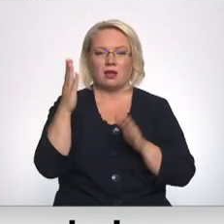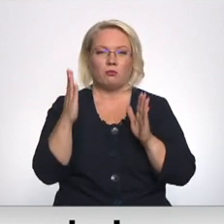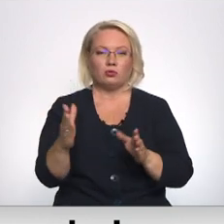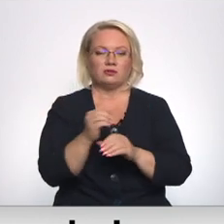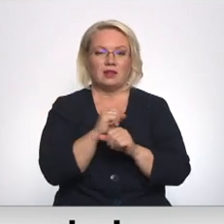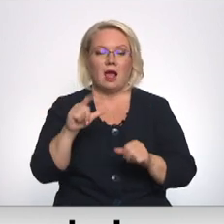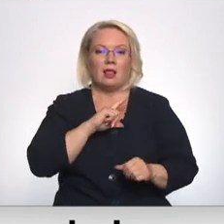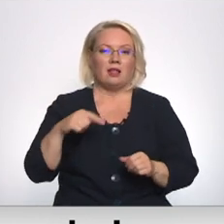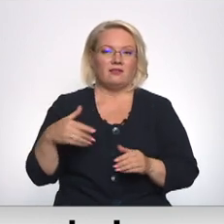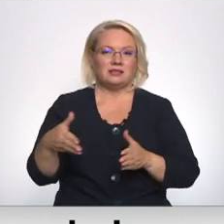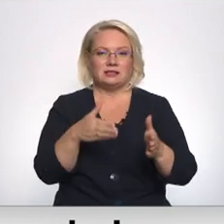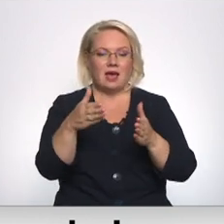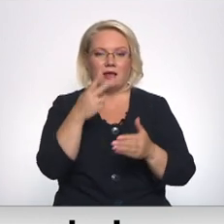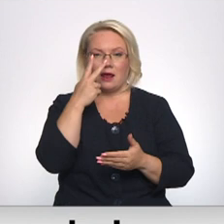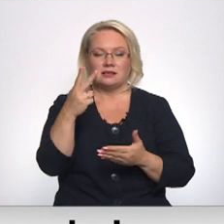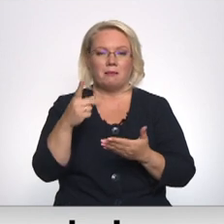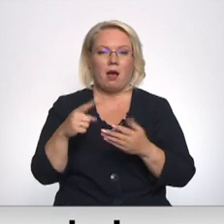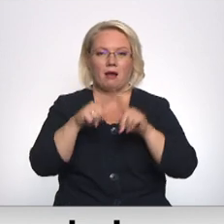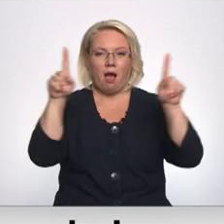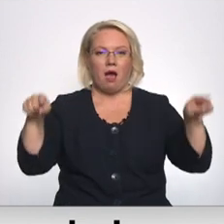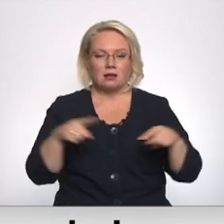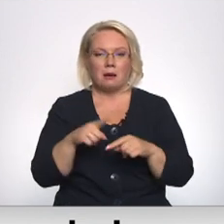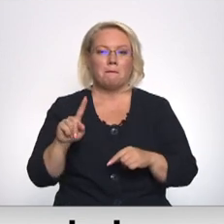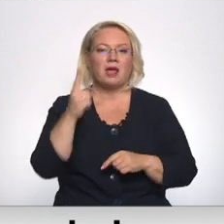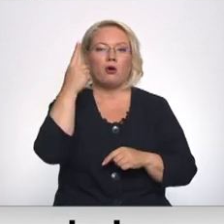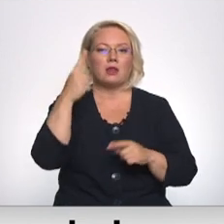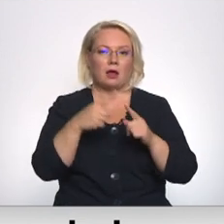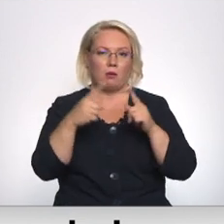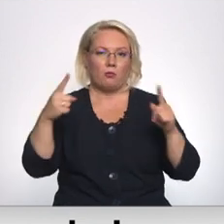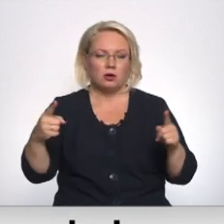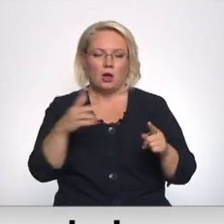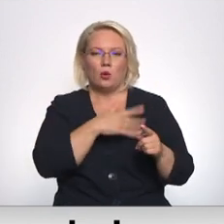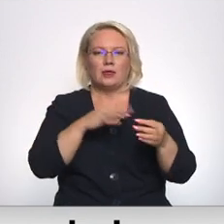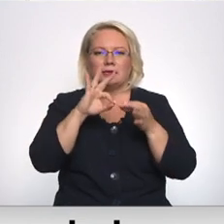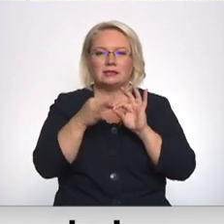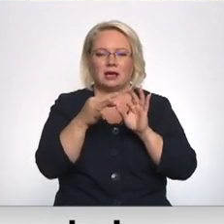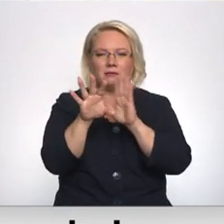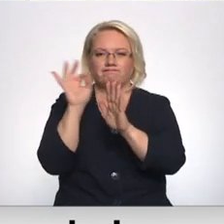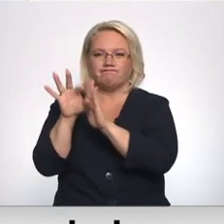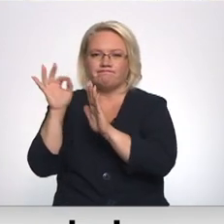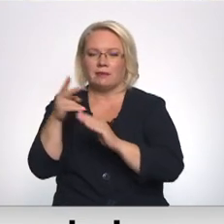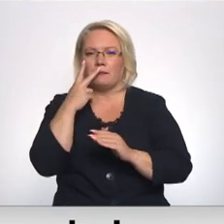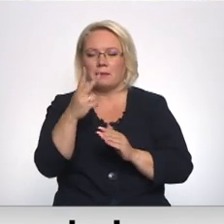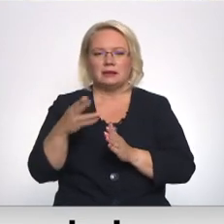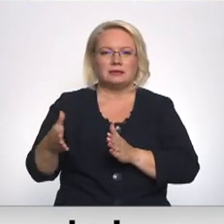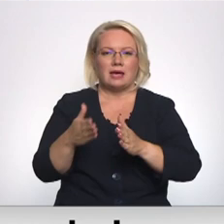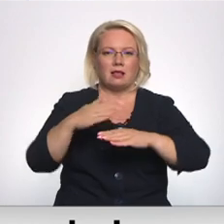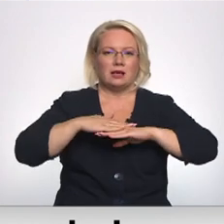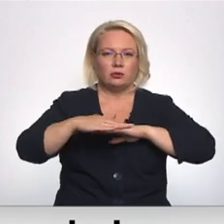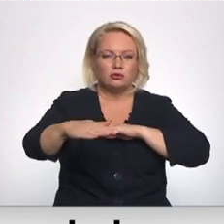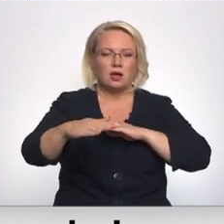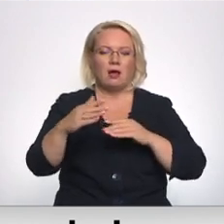Latvijas valsts ceļu mājaslapā atrodama karte ar visiem prioritāriem posmiem. Tie rūpīgi izraudzīti, ņemot vērā ceļa infrastruktūru,